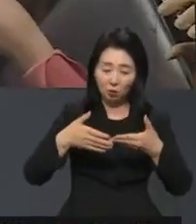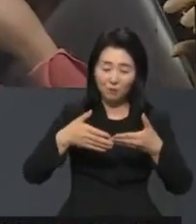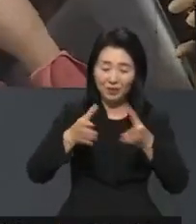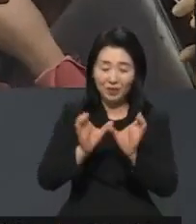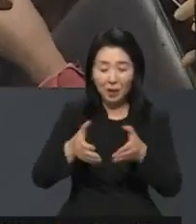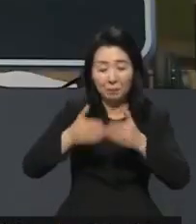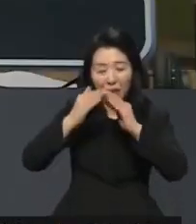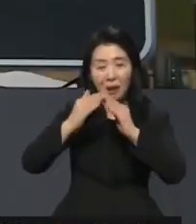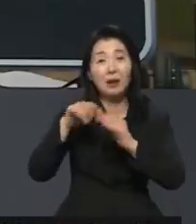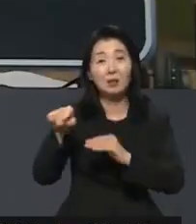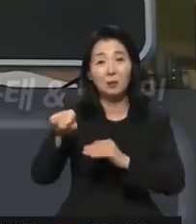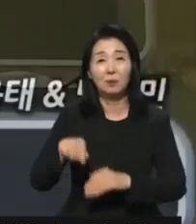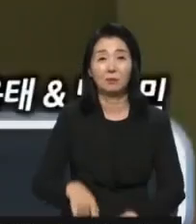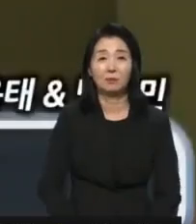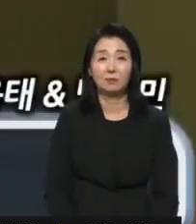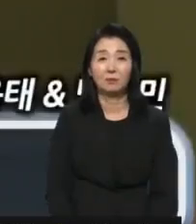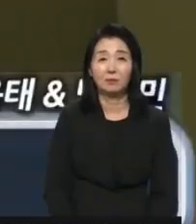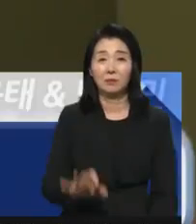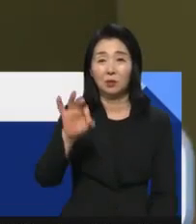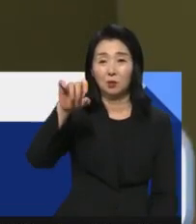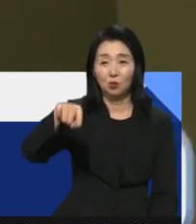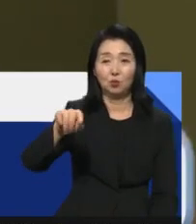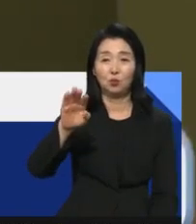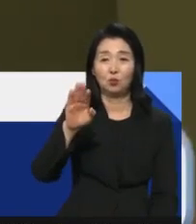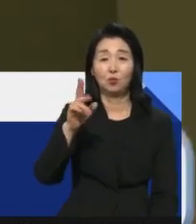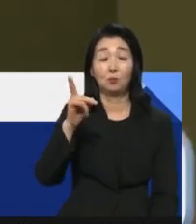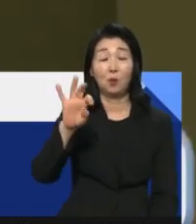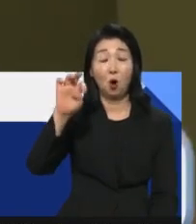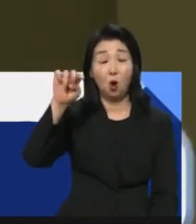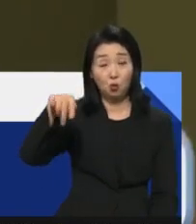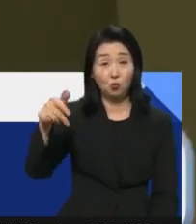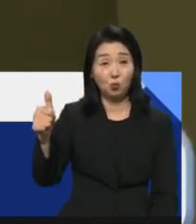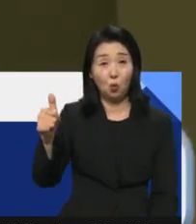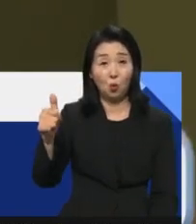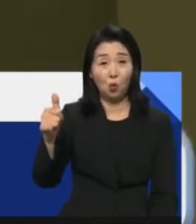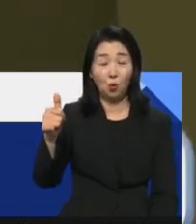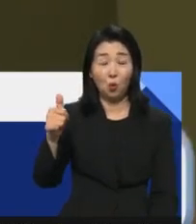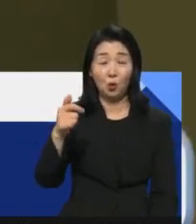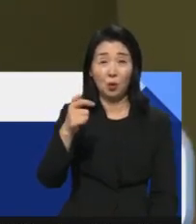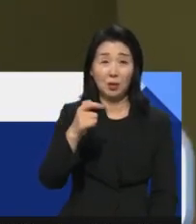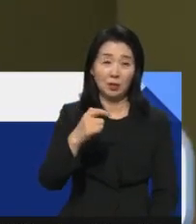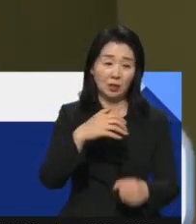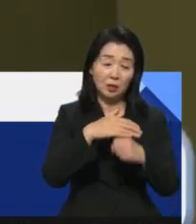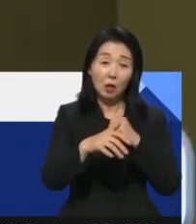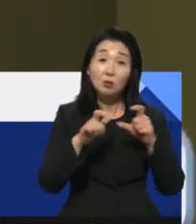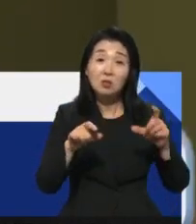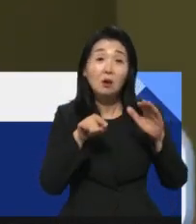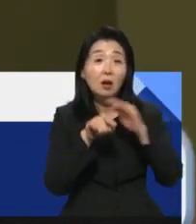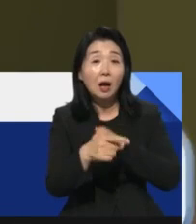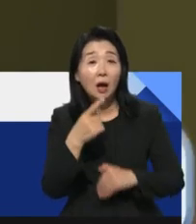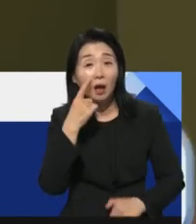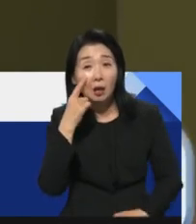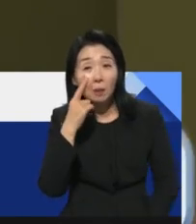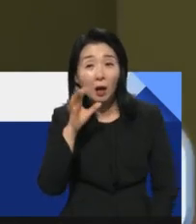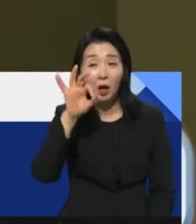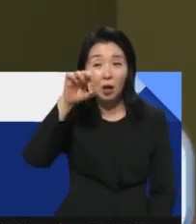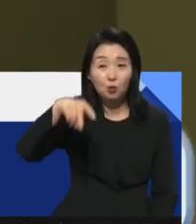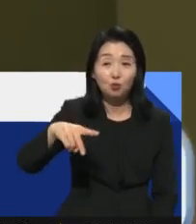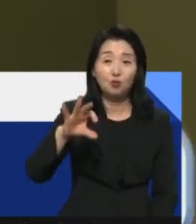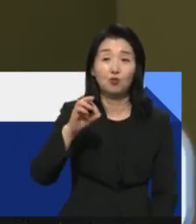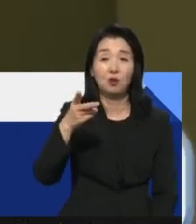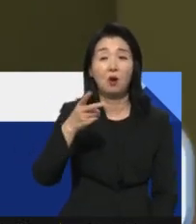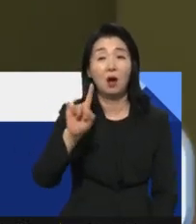들었습니다. 우병우 전 수석뿐만이 아니라 TK 지역 정가를 내려가 보면 유영하 변호사라든지